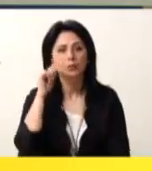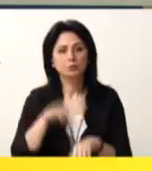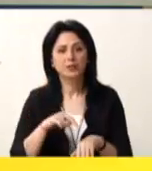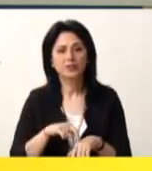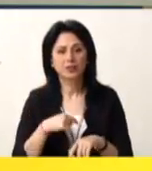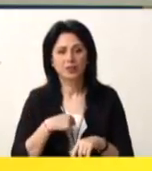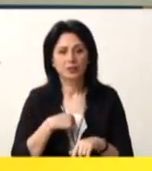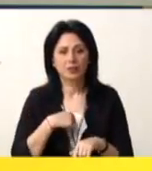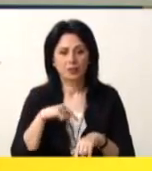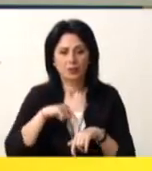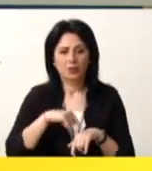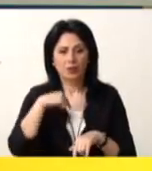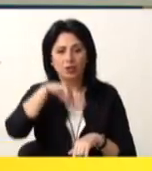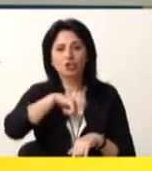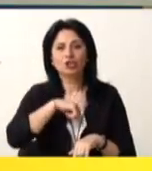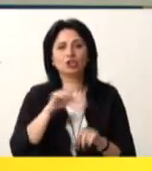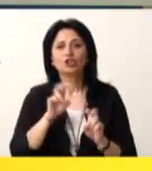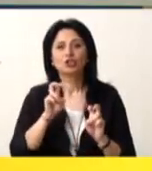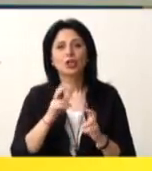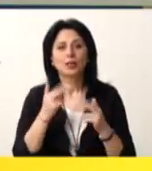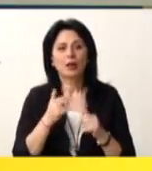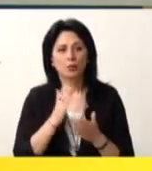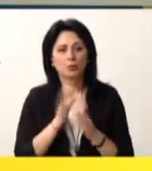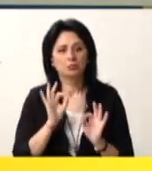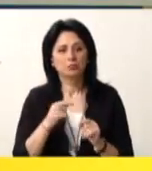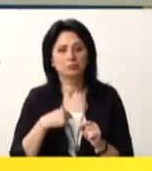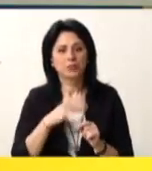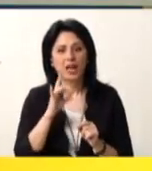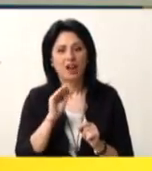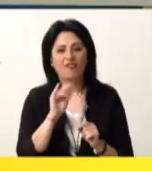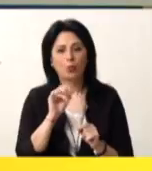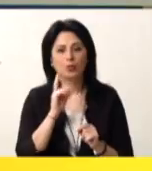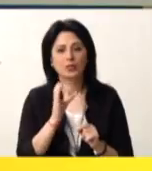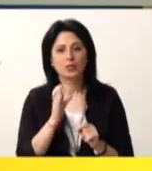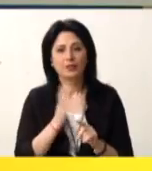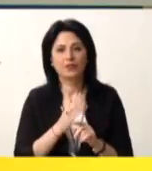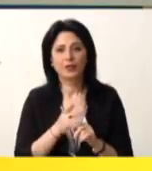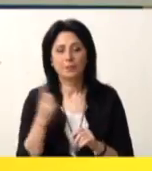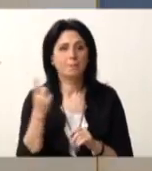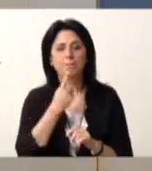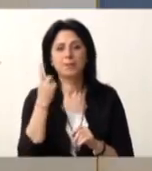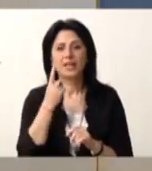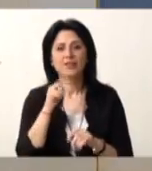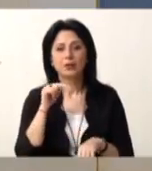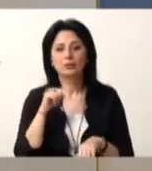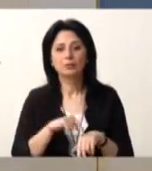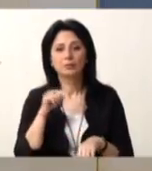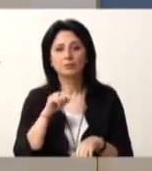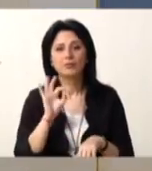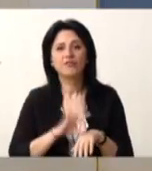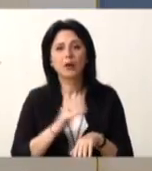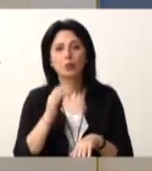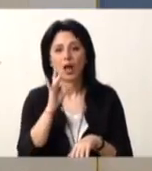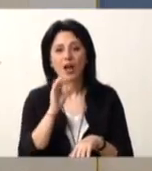რა ნიშნებით მიხვდება იმას, რომ დიახ, მას აქვს სწორედ რეფლუქსი? პირველი და წამყვანი, ასე ვთქვათ,